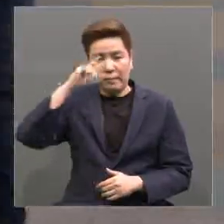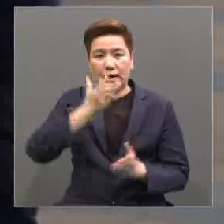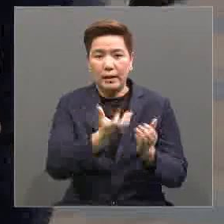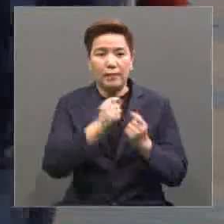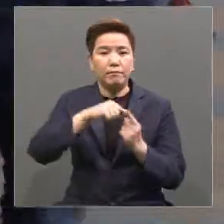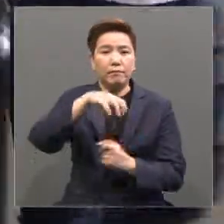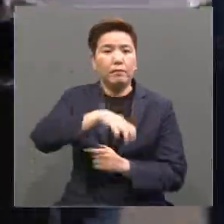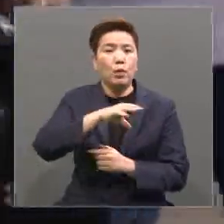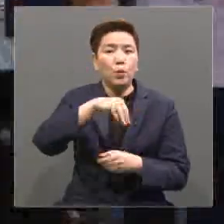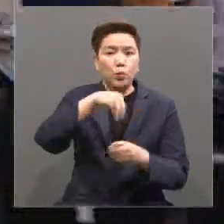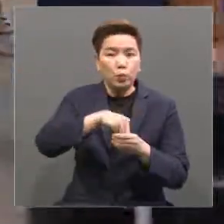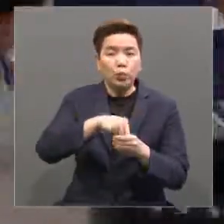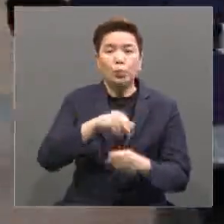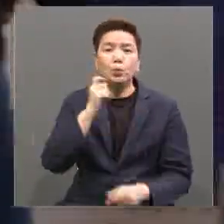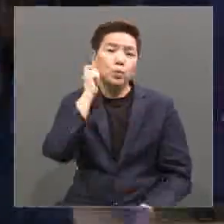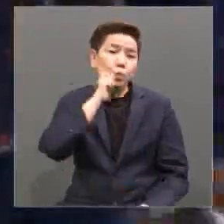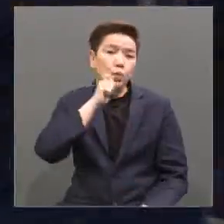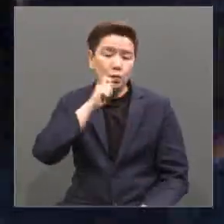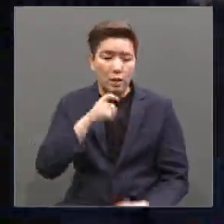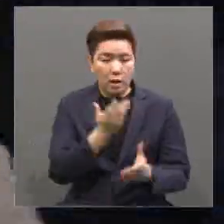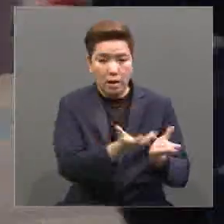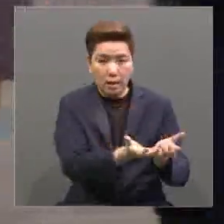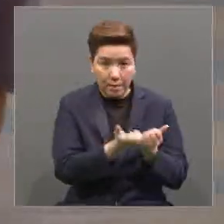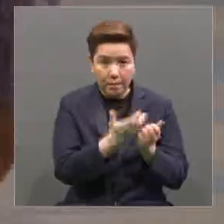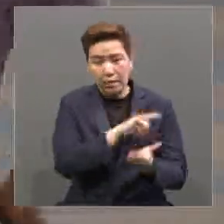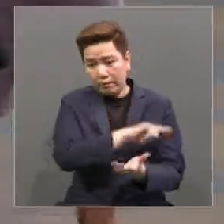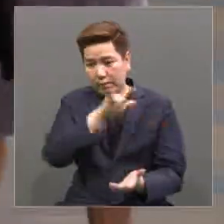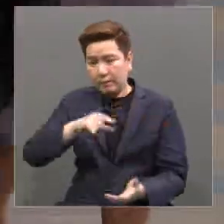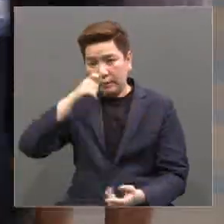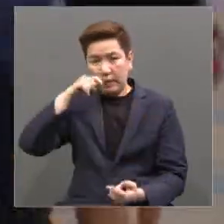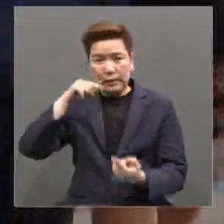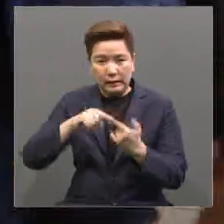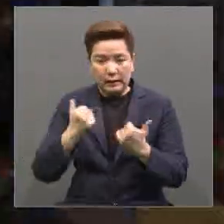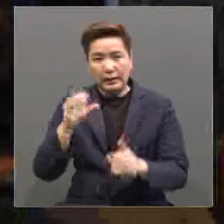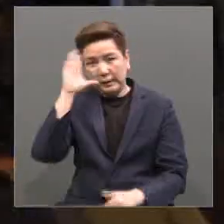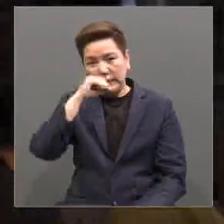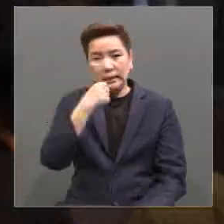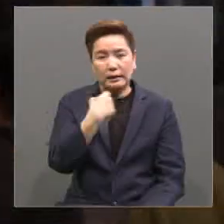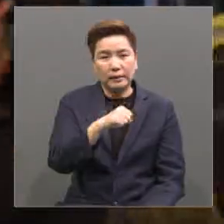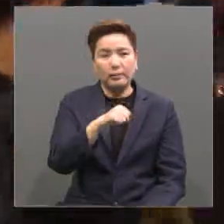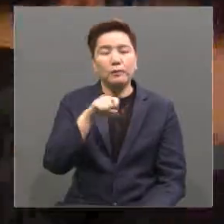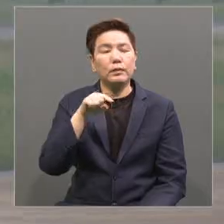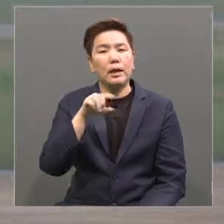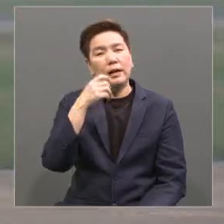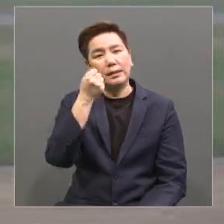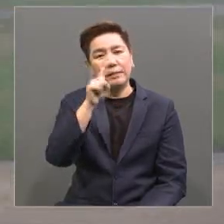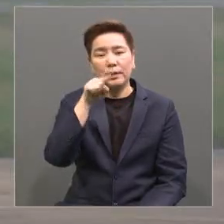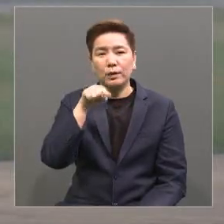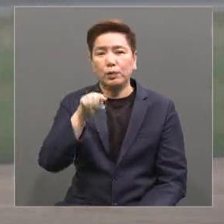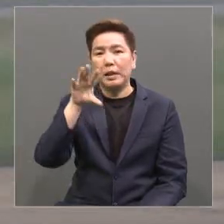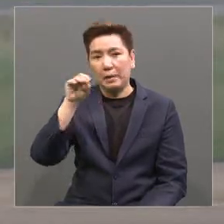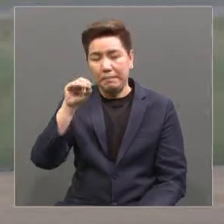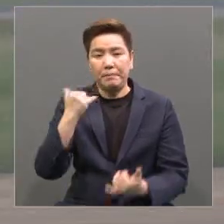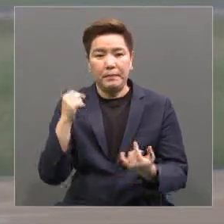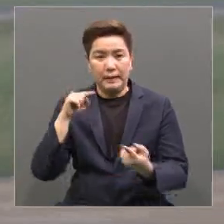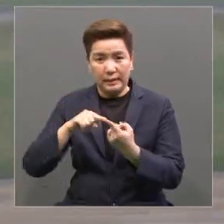ฟูจใน่า uaeนะครับแล้วก็จะบินกลับมาถึงไทยช่วงเวลาประมาณ 2350นะครับค่ะก็เรียกได้